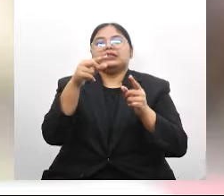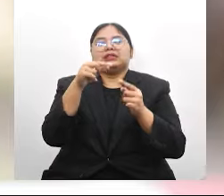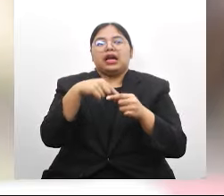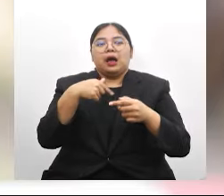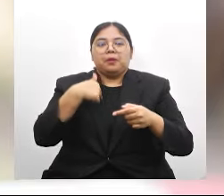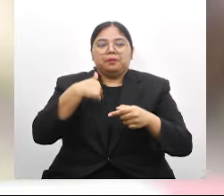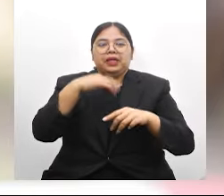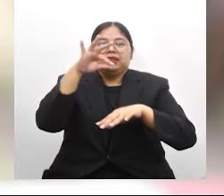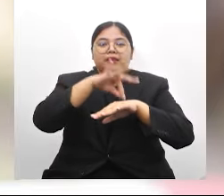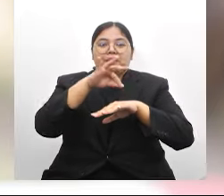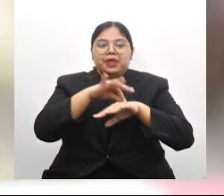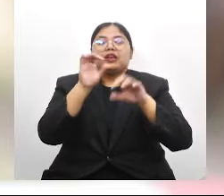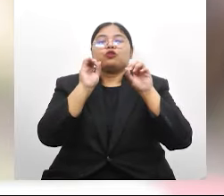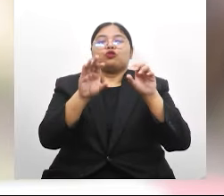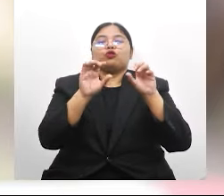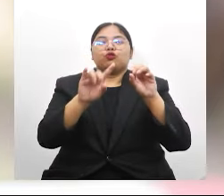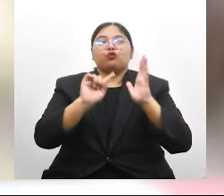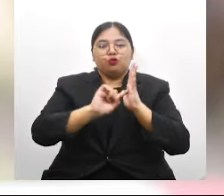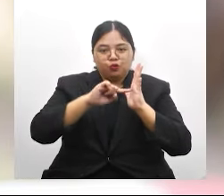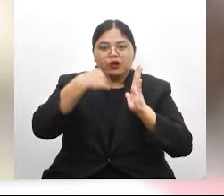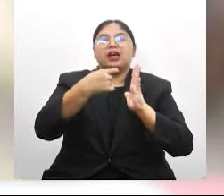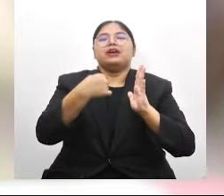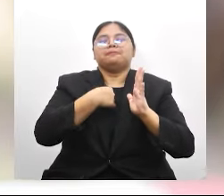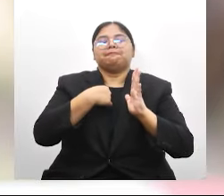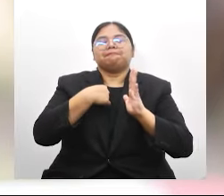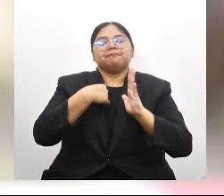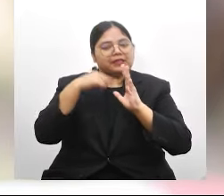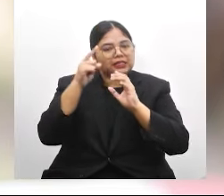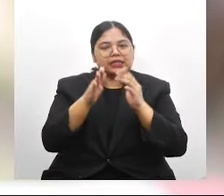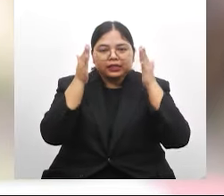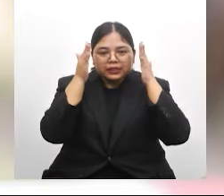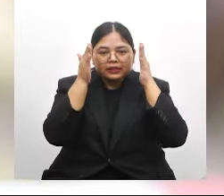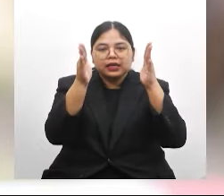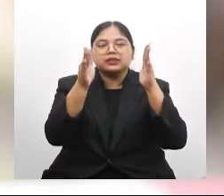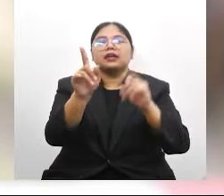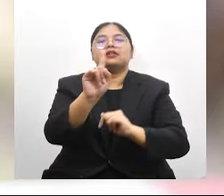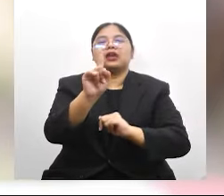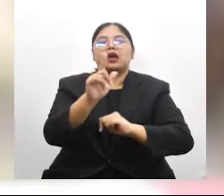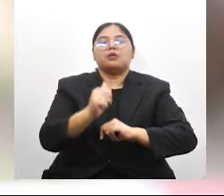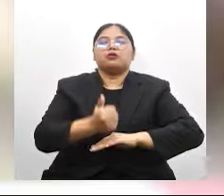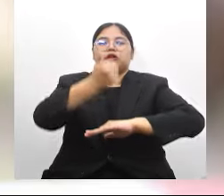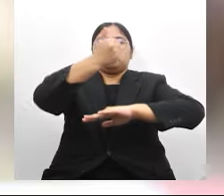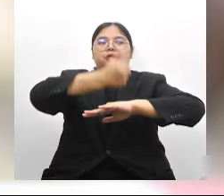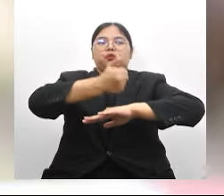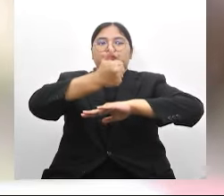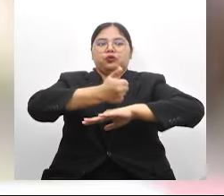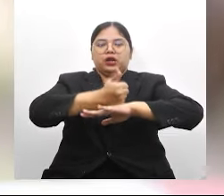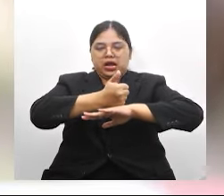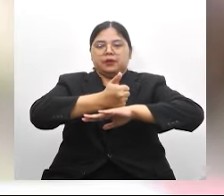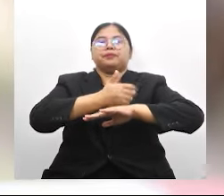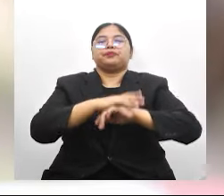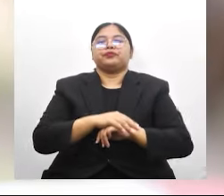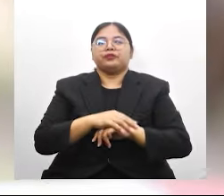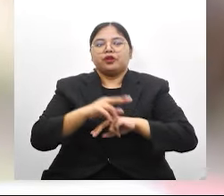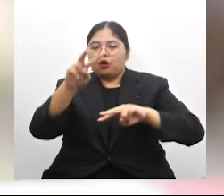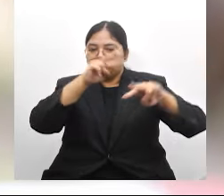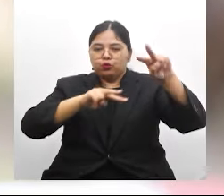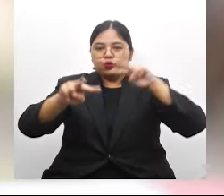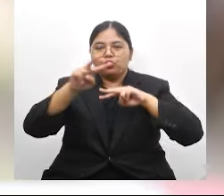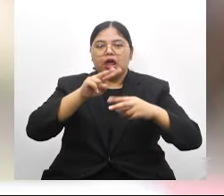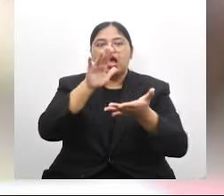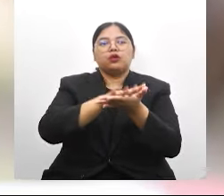ฉะนั้นเนี่ยเอ่อมีความมีความตั้งใจนะคะในฐานะที่เป็นผู้บริหารสูงสุดของโรงเรียนนะคะแล้วก็มองว่า